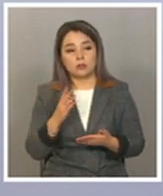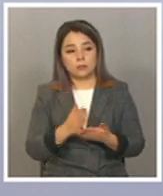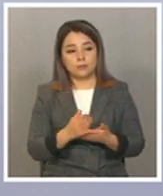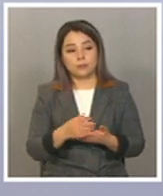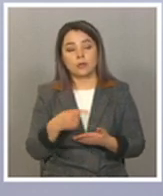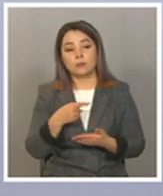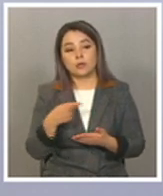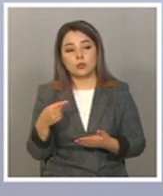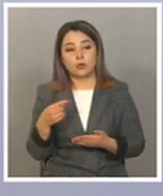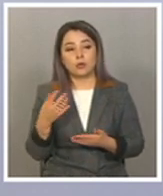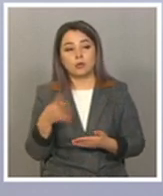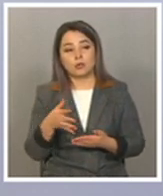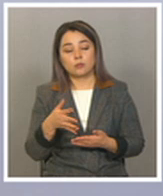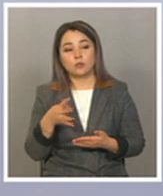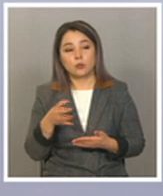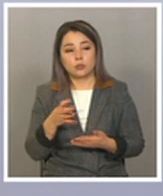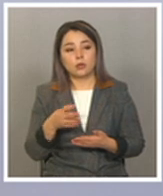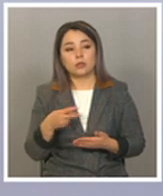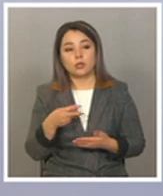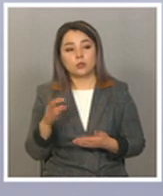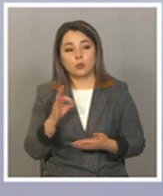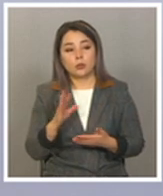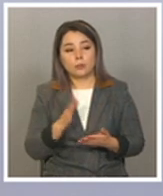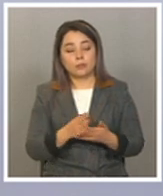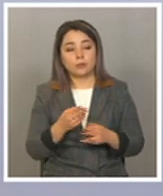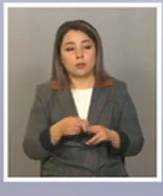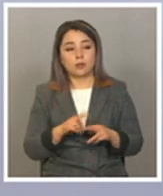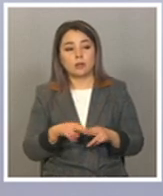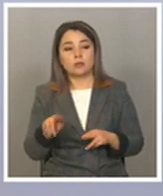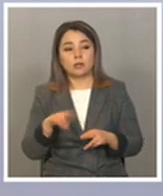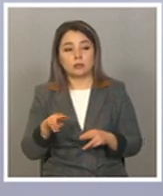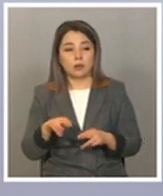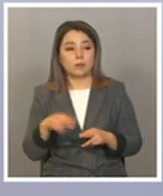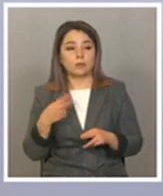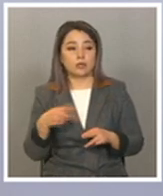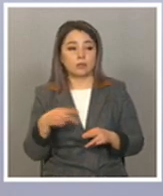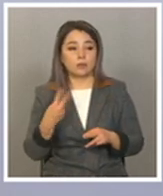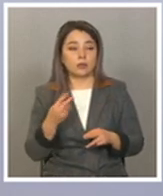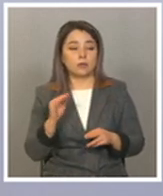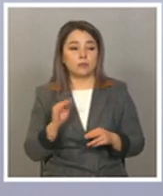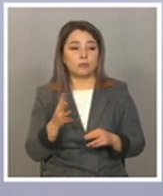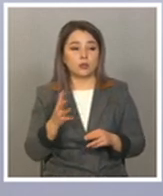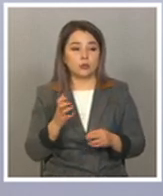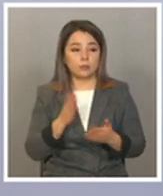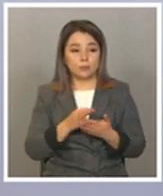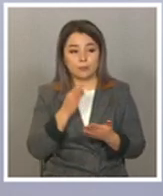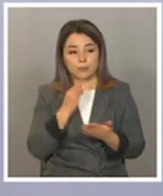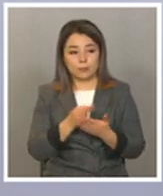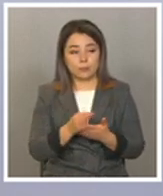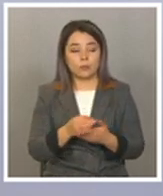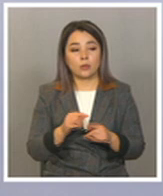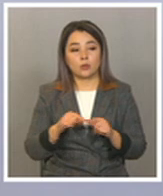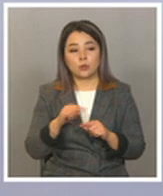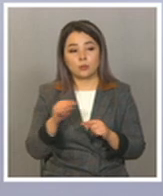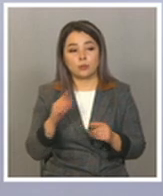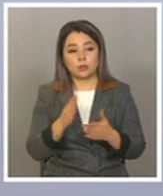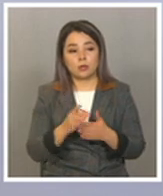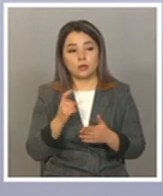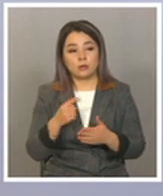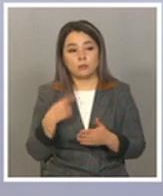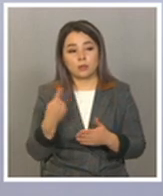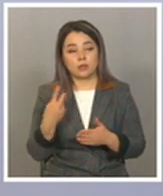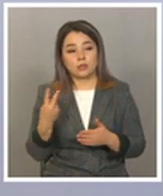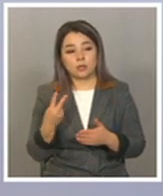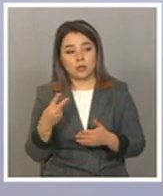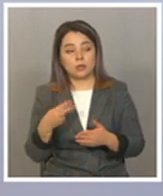азайтылған 5400 тең 0-ге. Бұдан дискриминант тең 22500 шықты. Түбірлері x бірінші